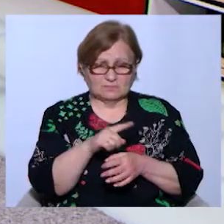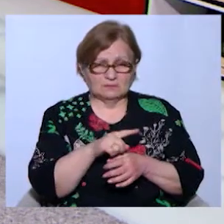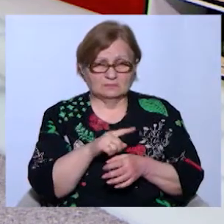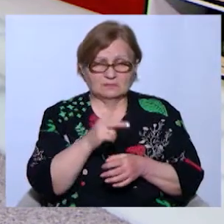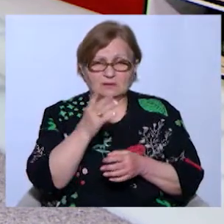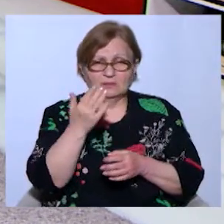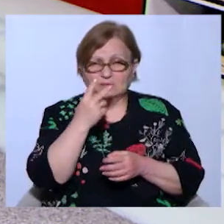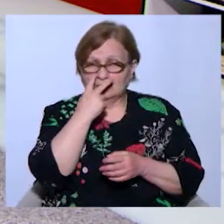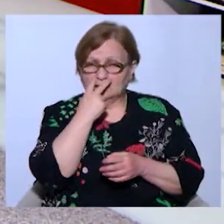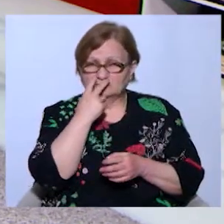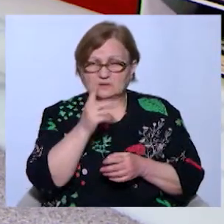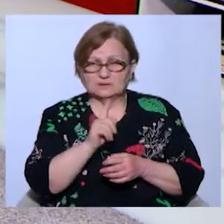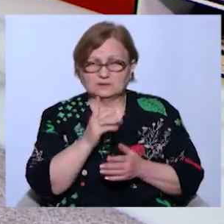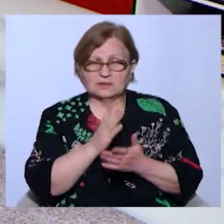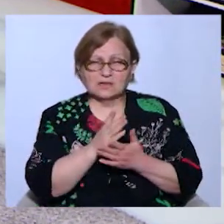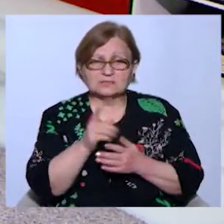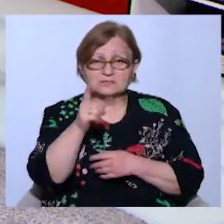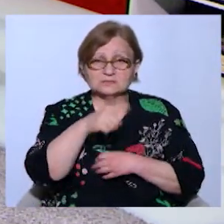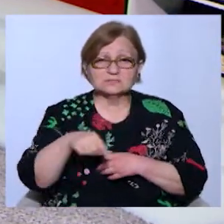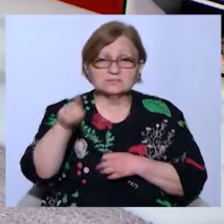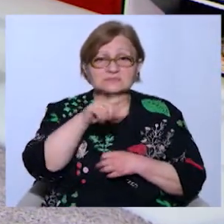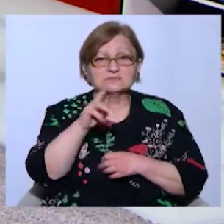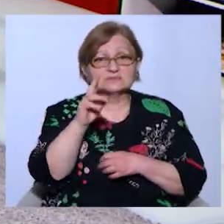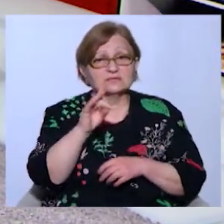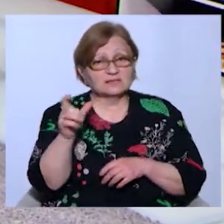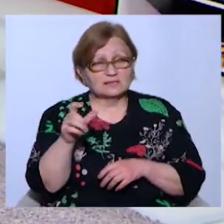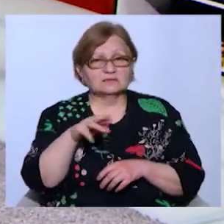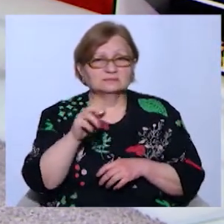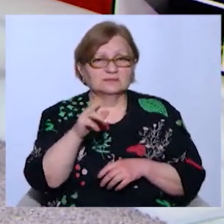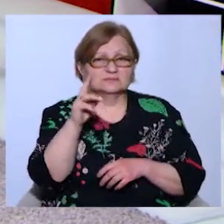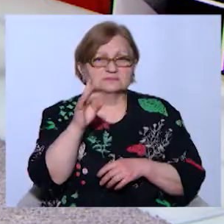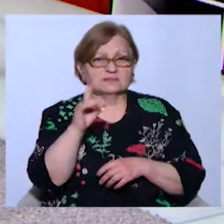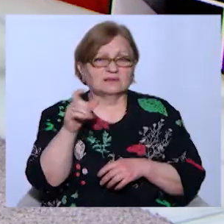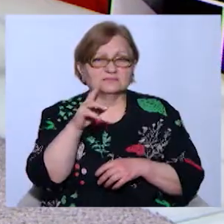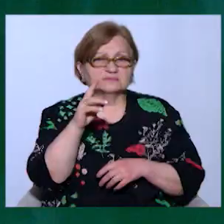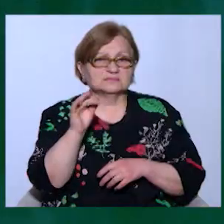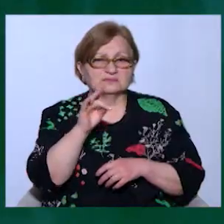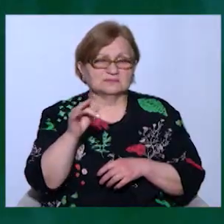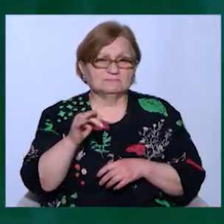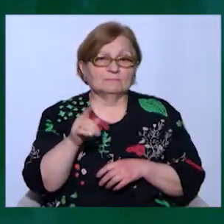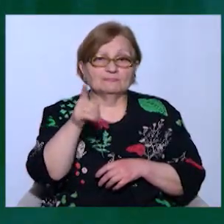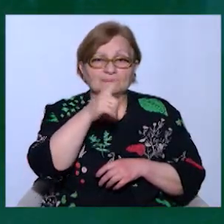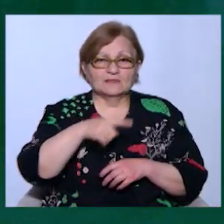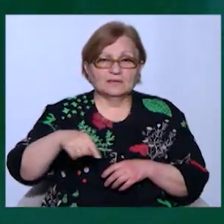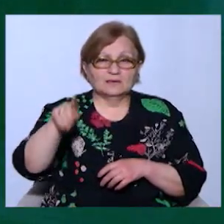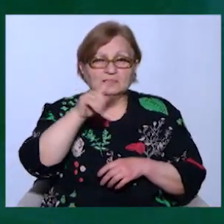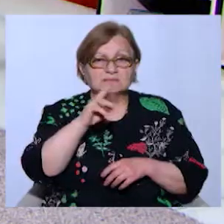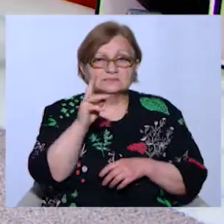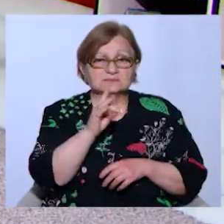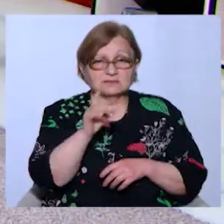მოდი ნახოთ რა არის წრე და რა არის წრეწირი. წრე უპირველეს ყოვლისა, უნდა ვიცოდეთ